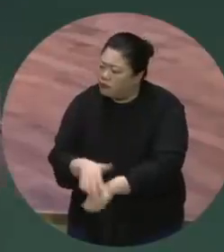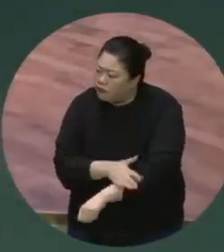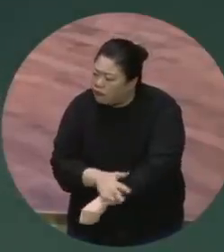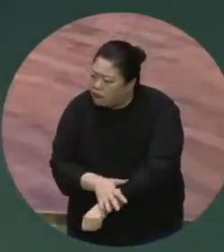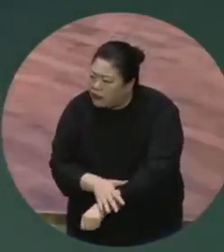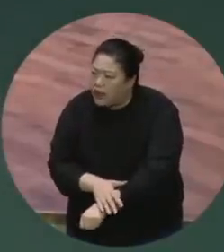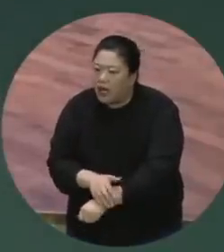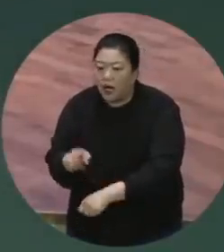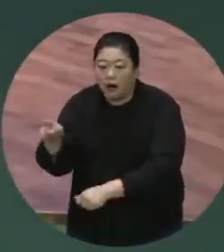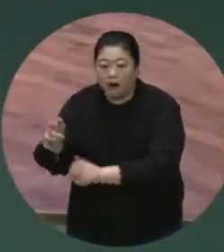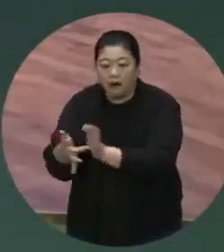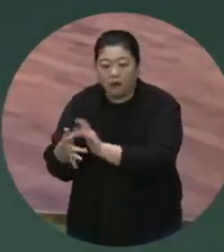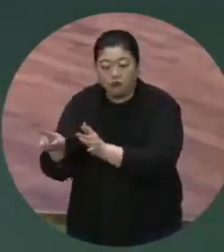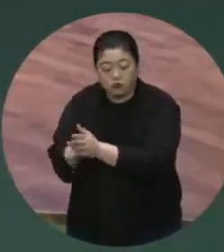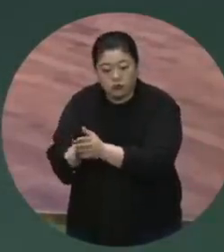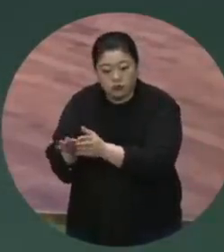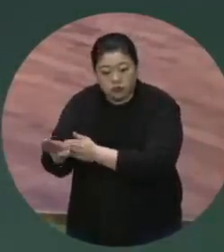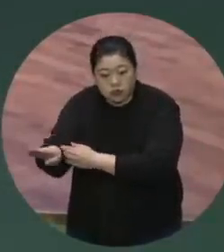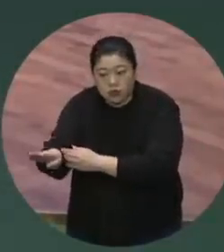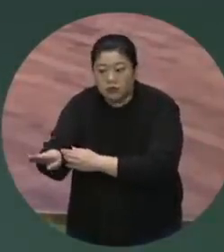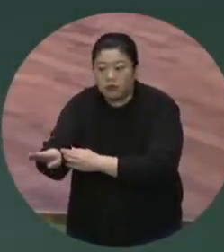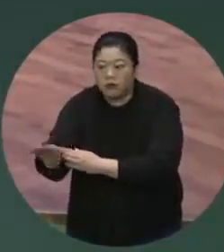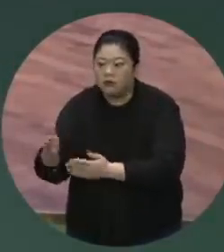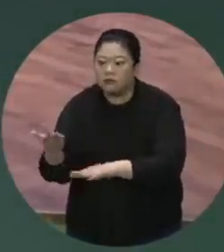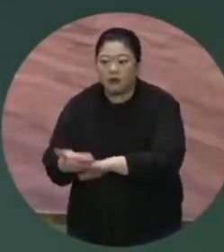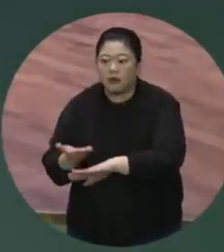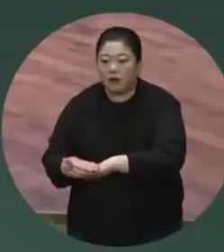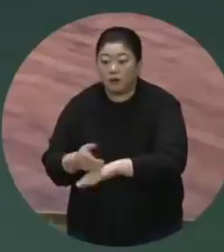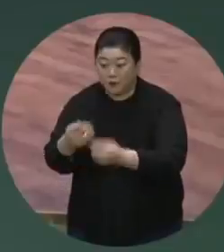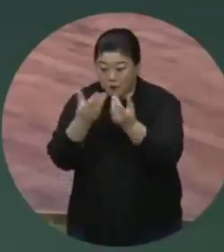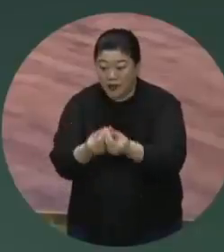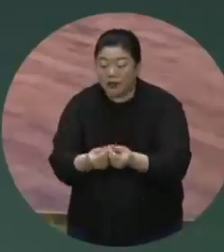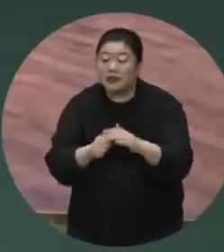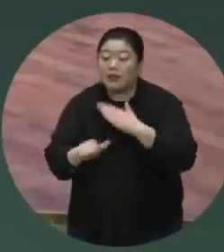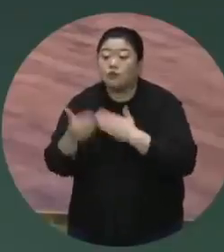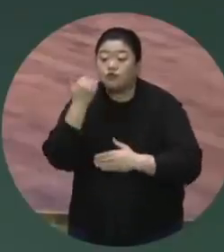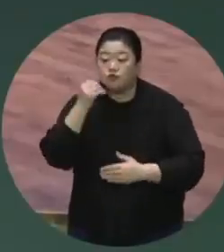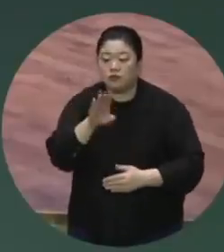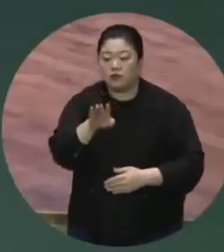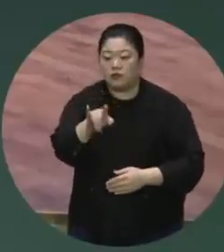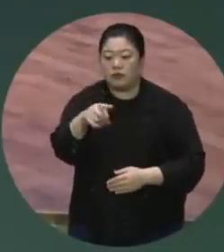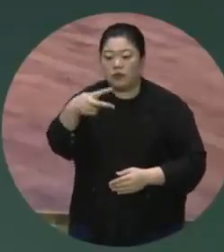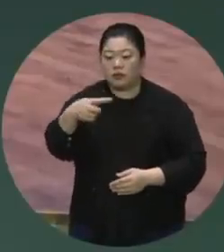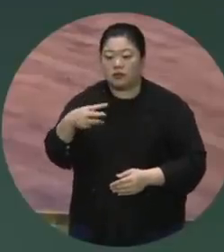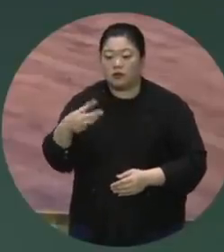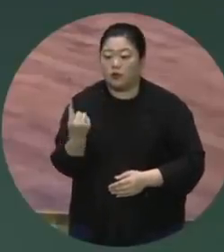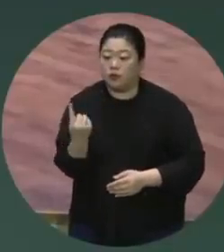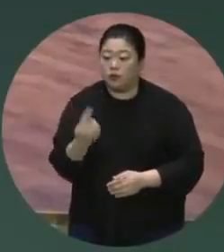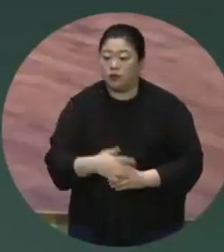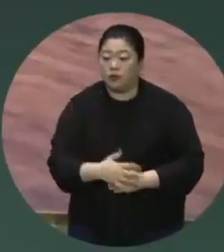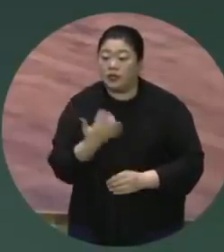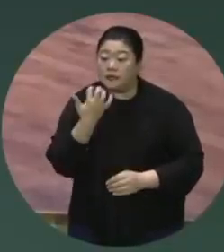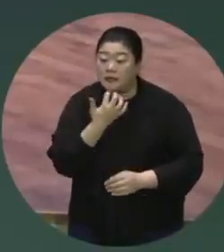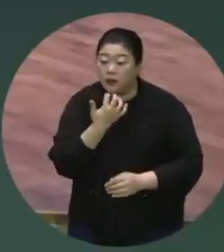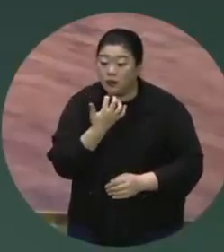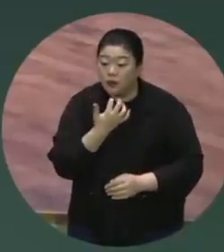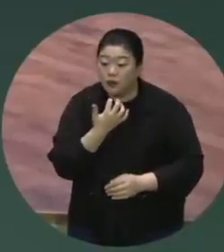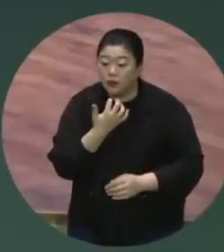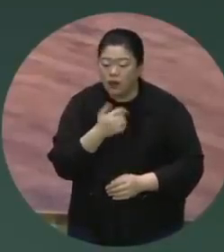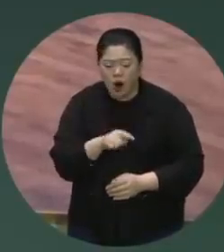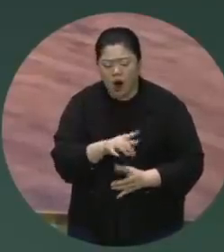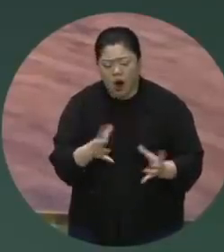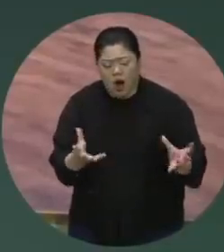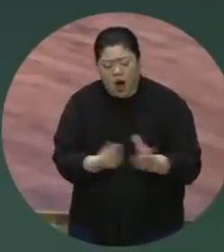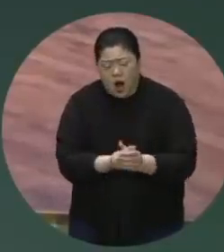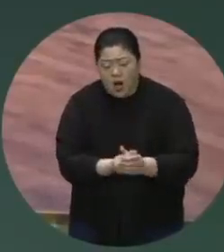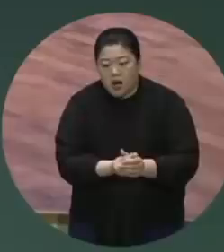베드로로 사울이 완전히 바뀌었잖아요. 사람들이 변화되는 뼈. 낮아지는 사람은 하나님 높인 줄